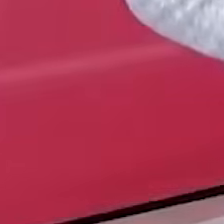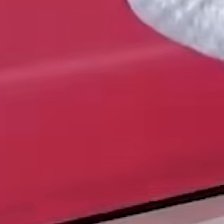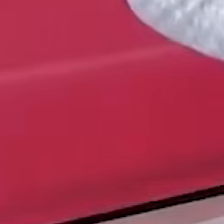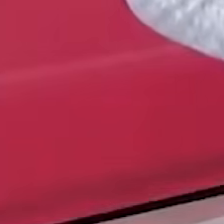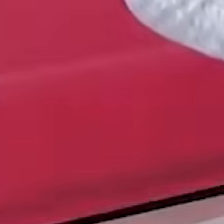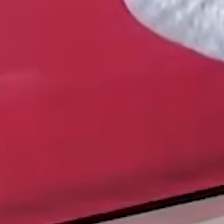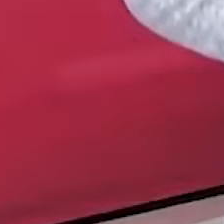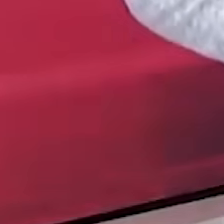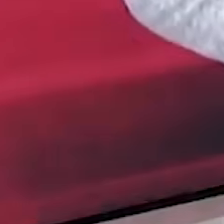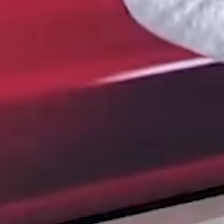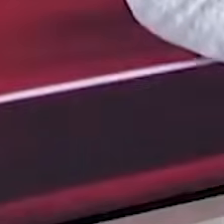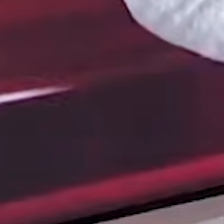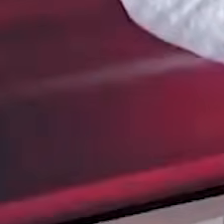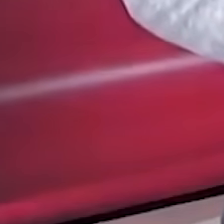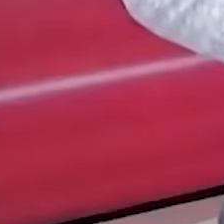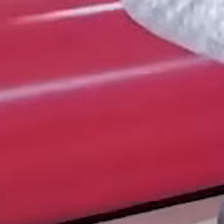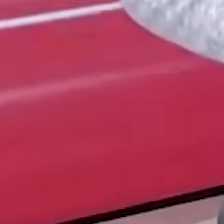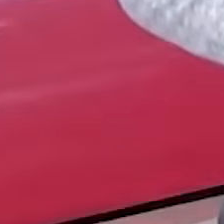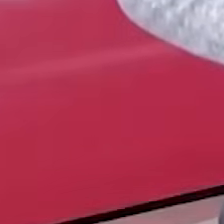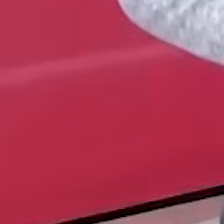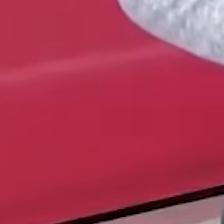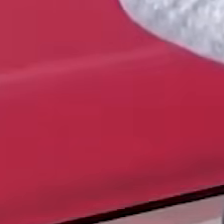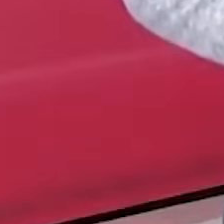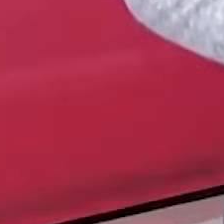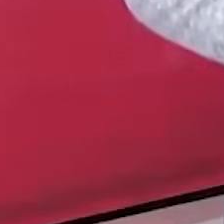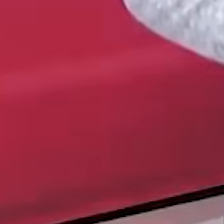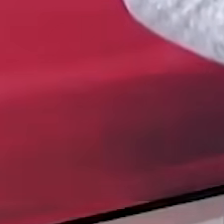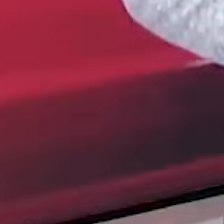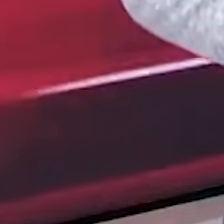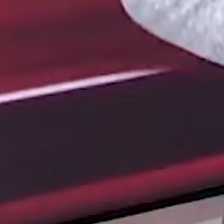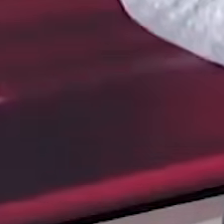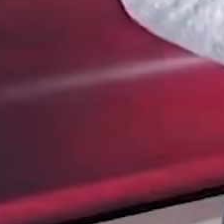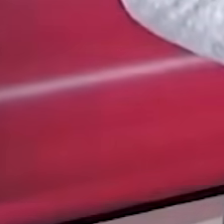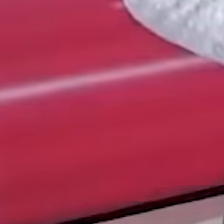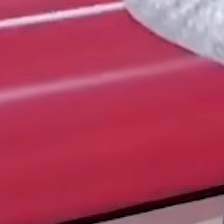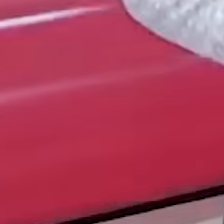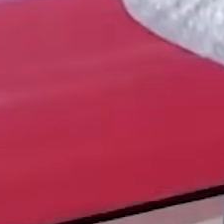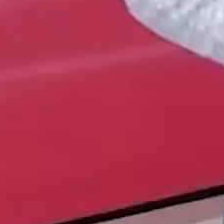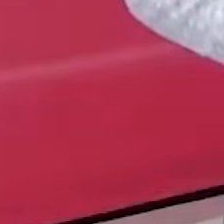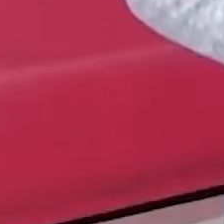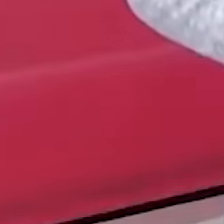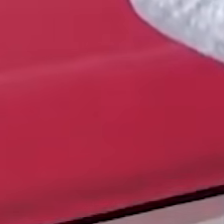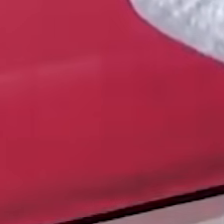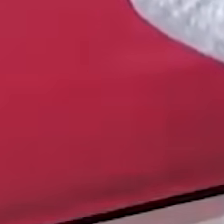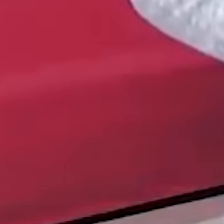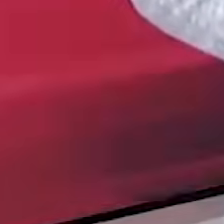bisitahin ang GMA Pinoy TV at www.gmanews.tv.